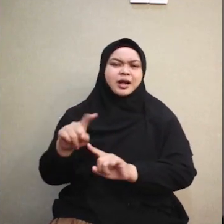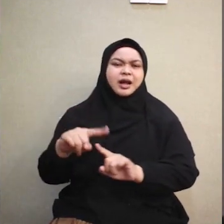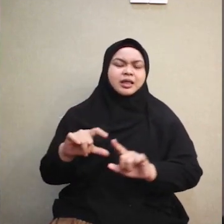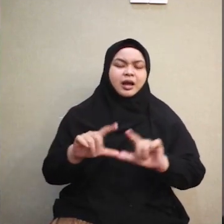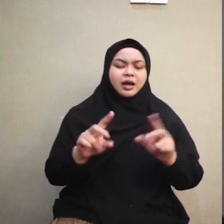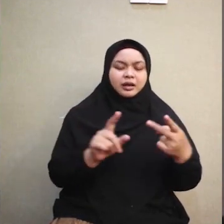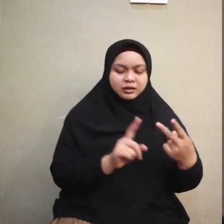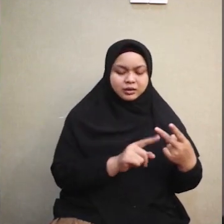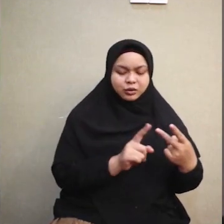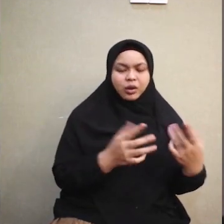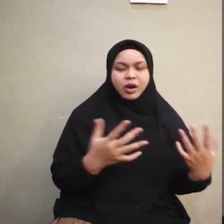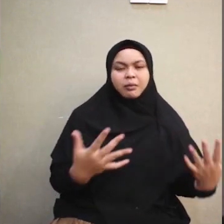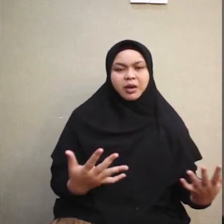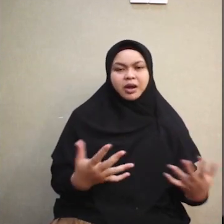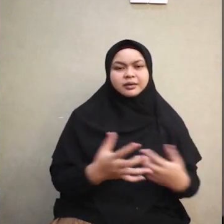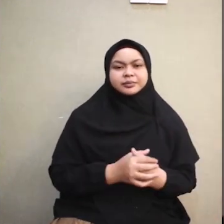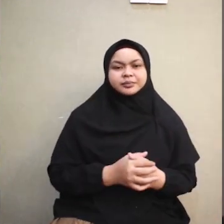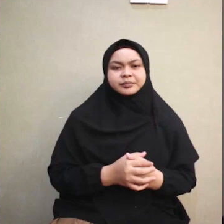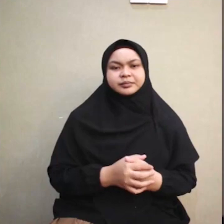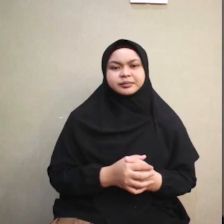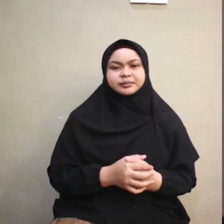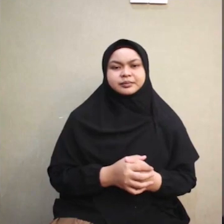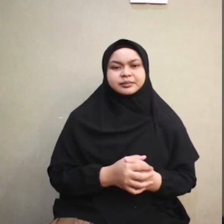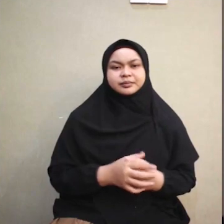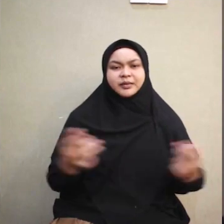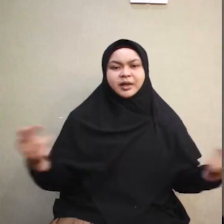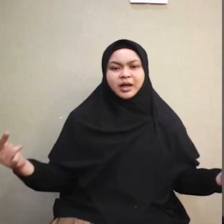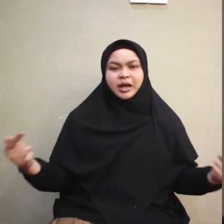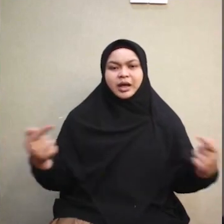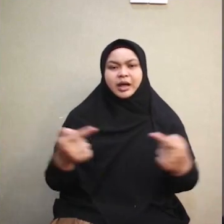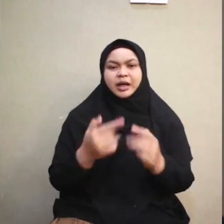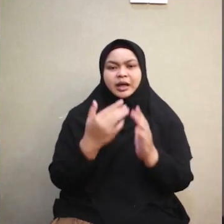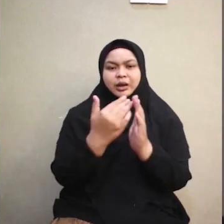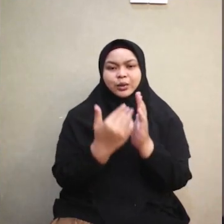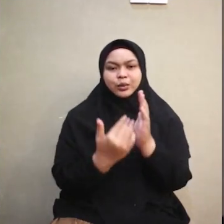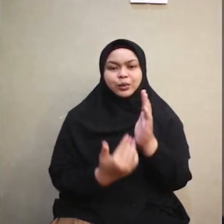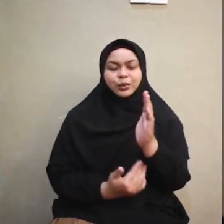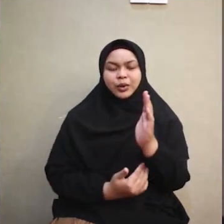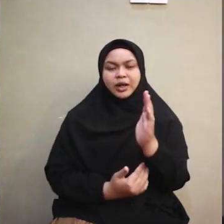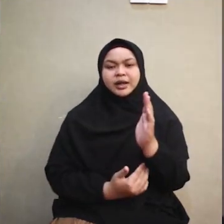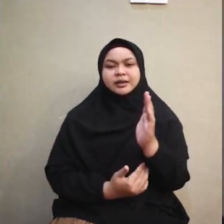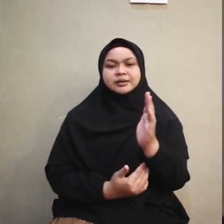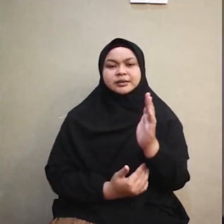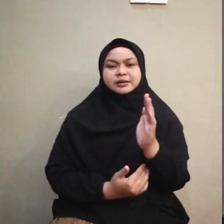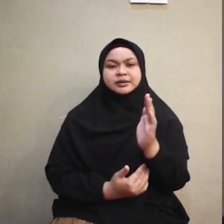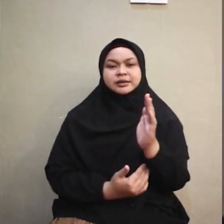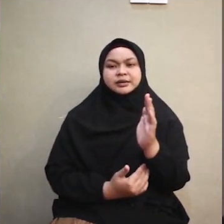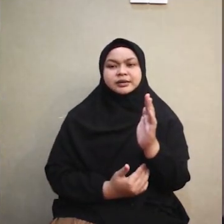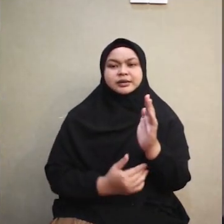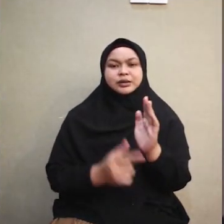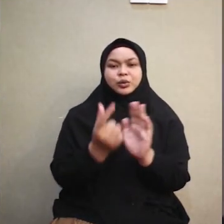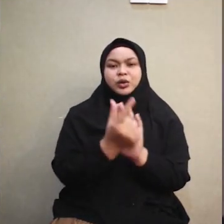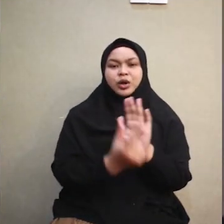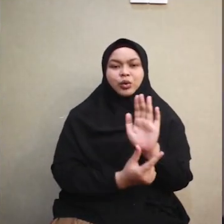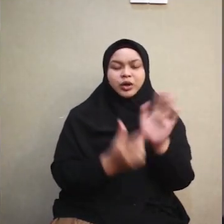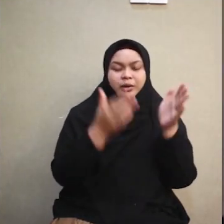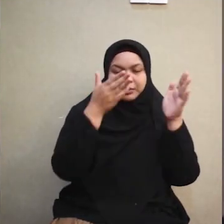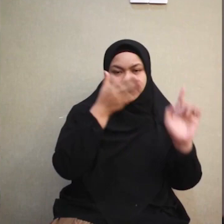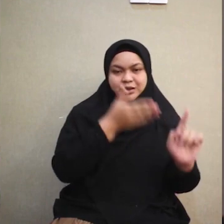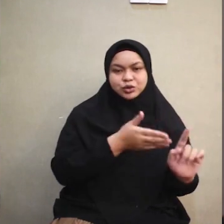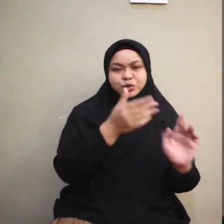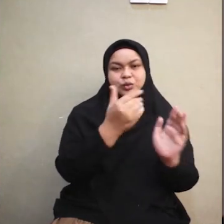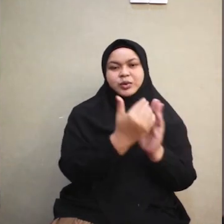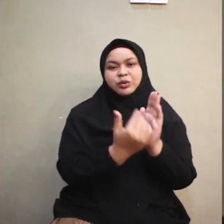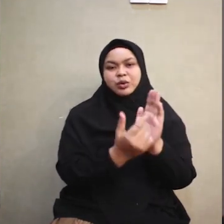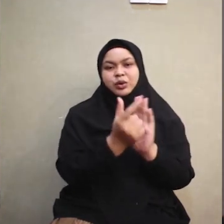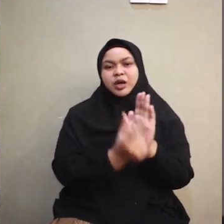terkait dengan ketentuan peraturan perundang-undangan akan mengacu pada ketentuan peraturan perundang-undangan yang berlaku